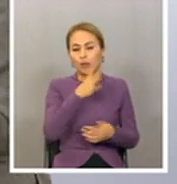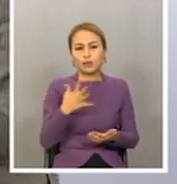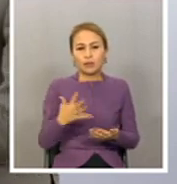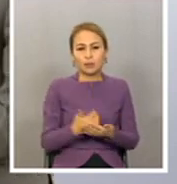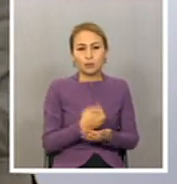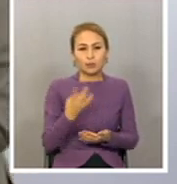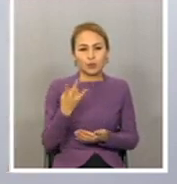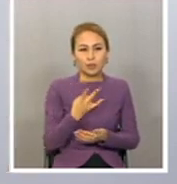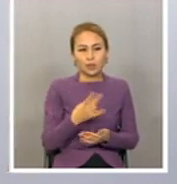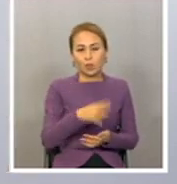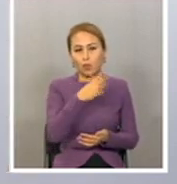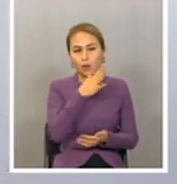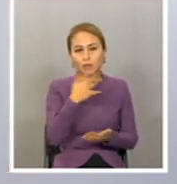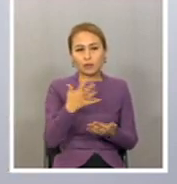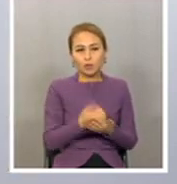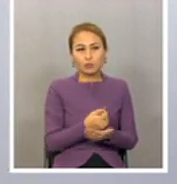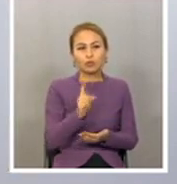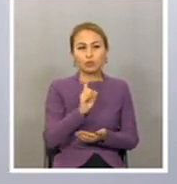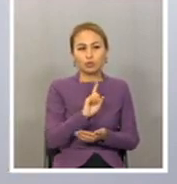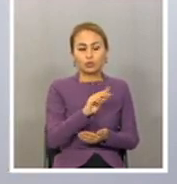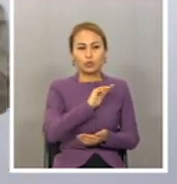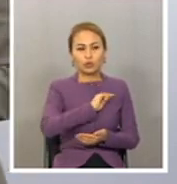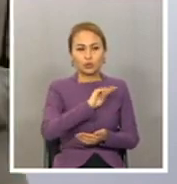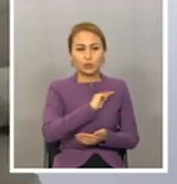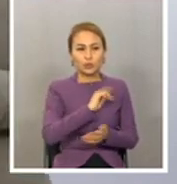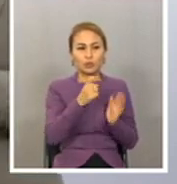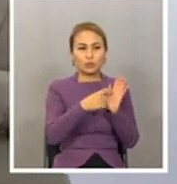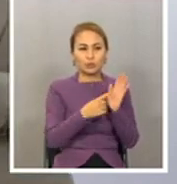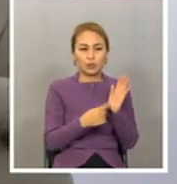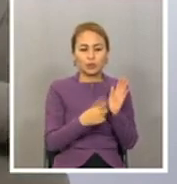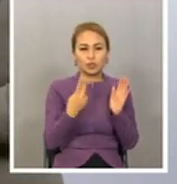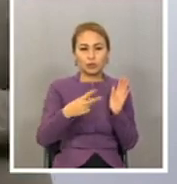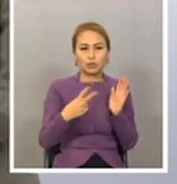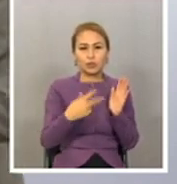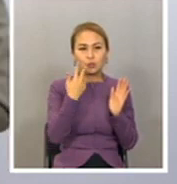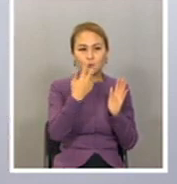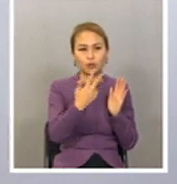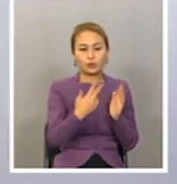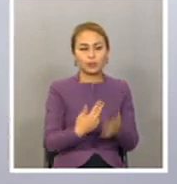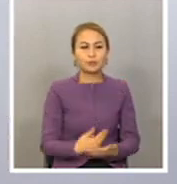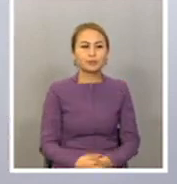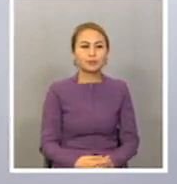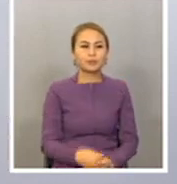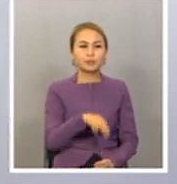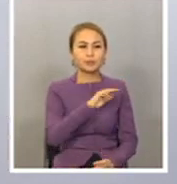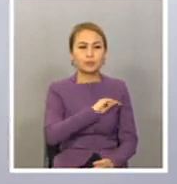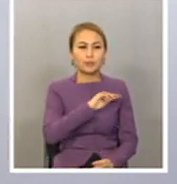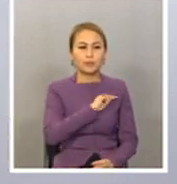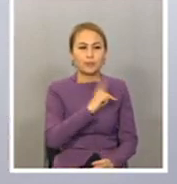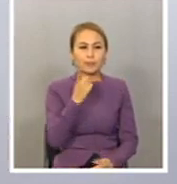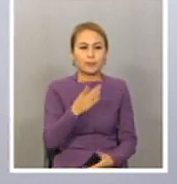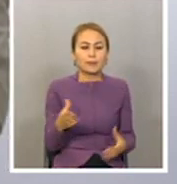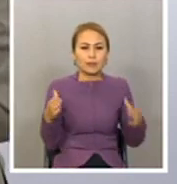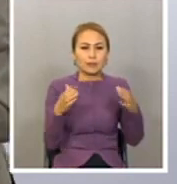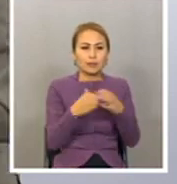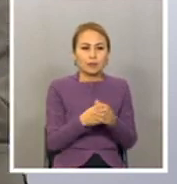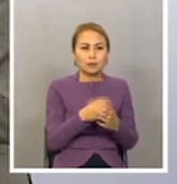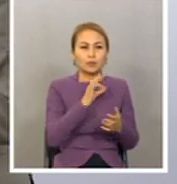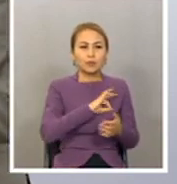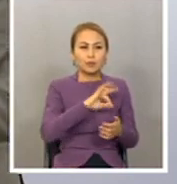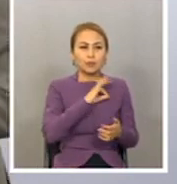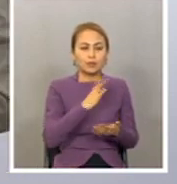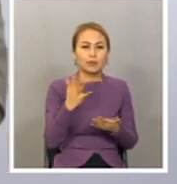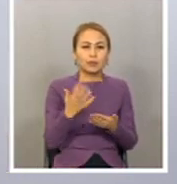Уақытты табу үшін мен жұмысты өнімділікке бөлемін. Жақсы, жұмыс бізде бір бүтін, өнімділікті мен жаңа